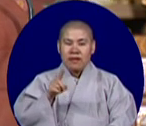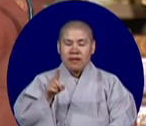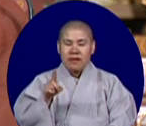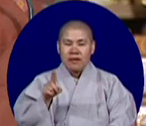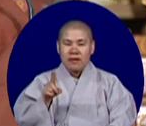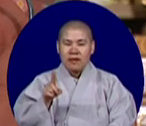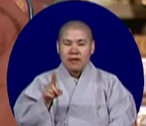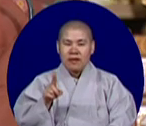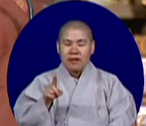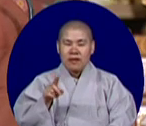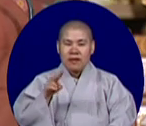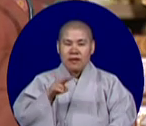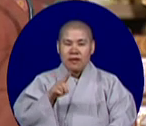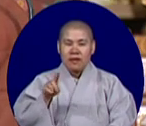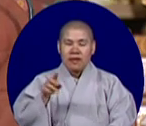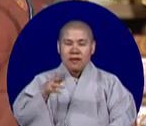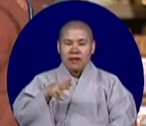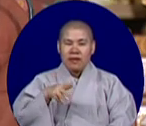경자